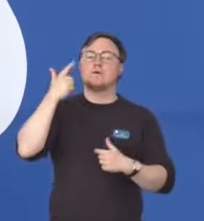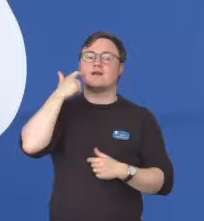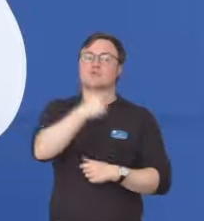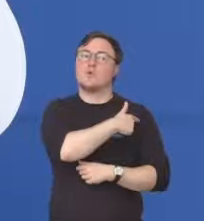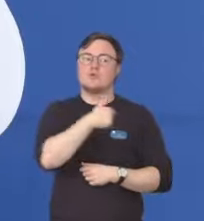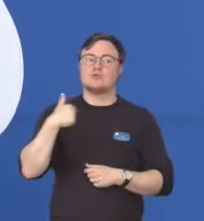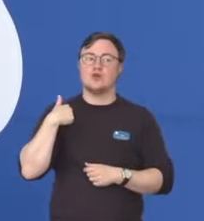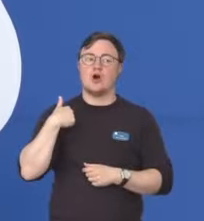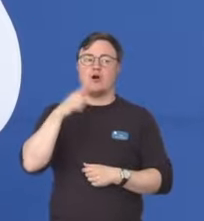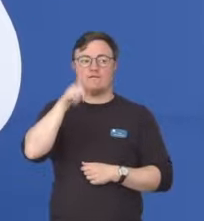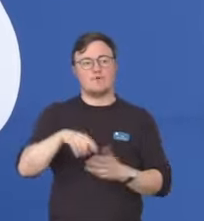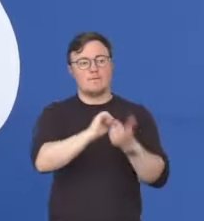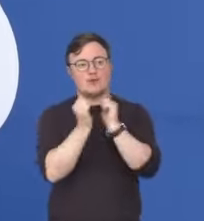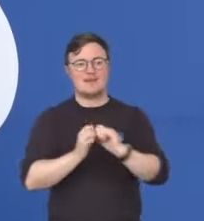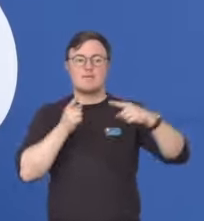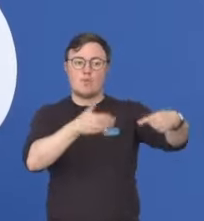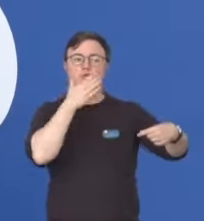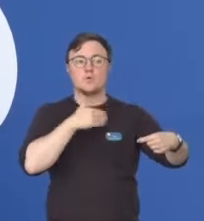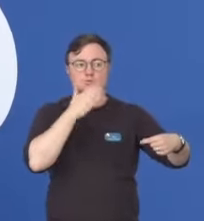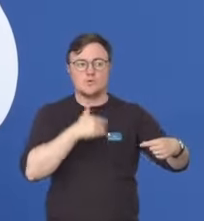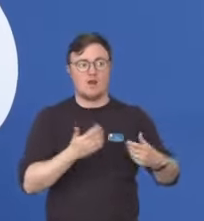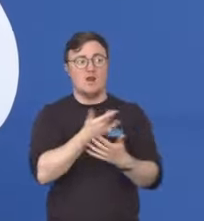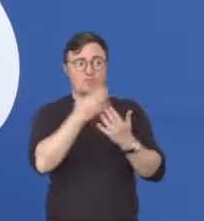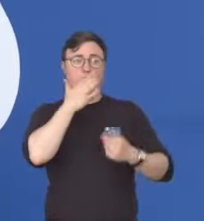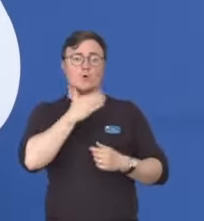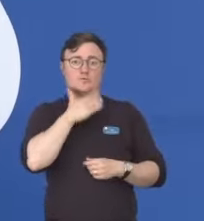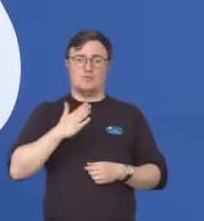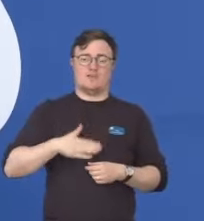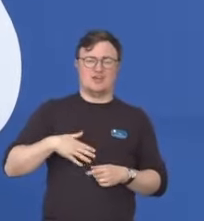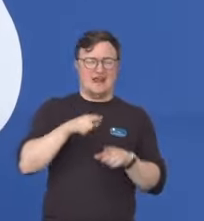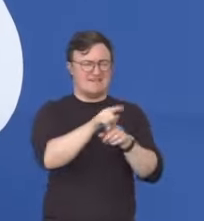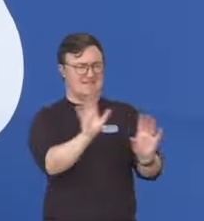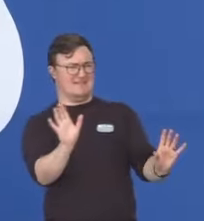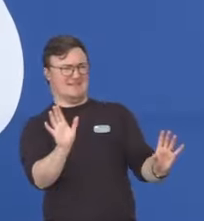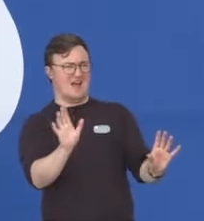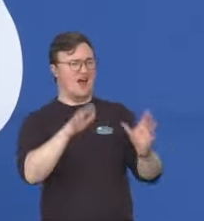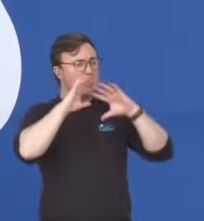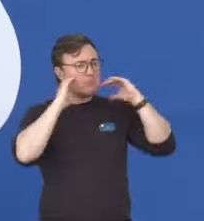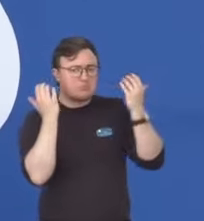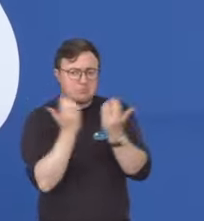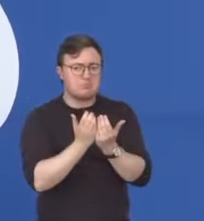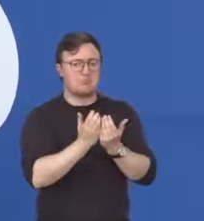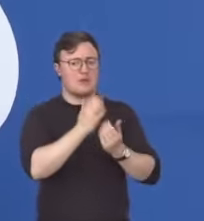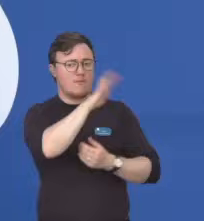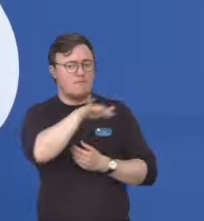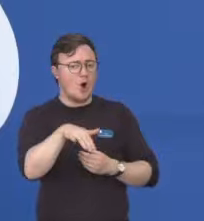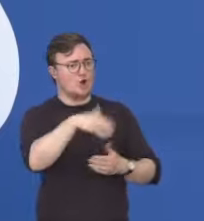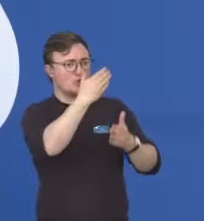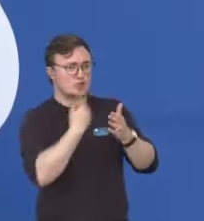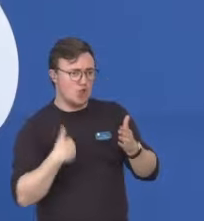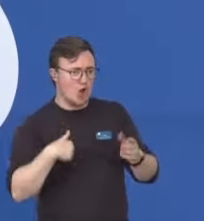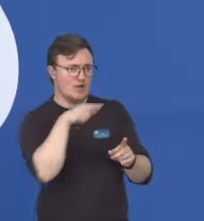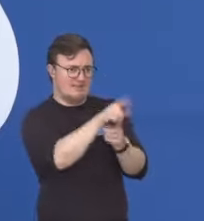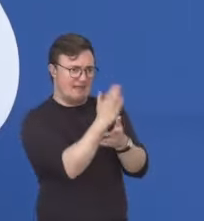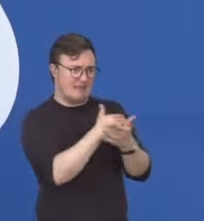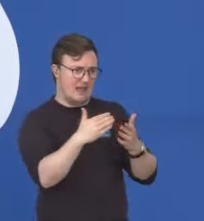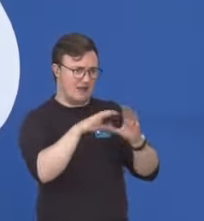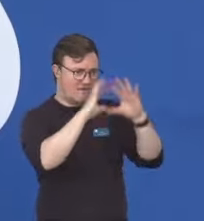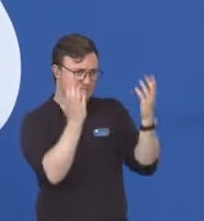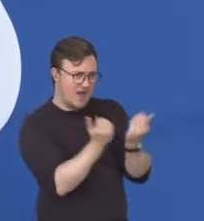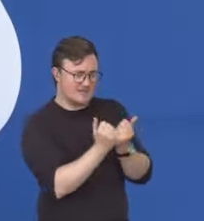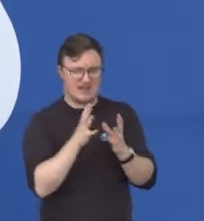mot unga som tycker att det pågår ett jättestort hyckleri just nu där man bryr sig om mördade barn i en del av världen men inte i en annan, och att det är